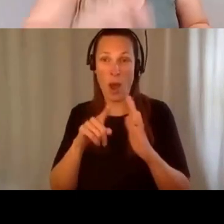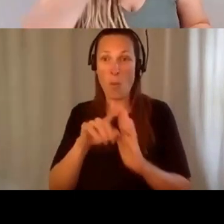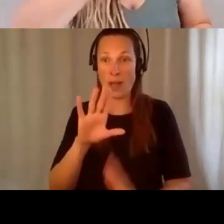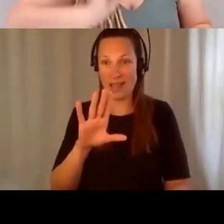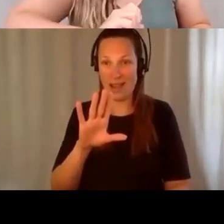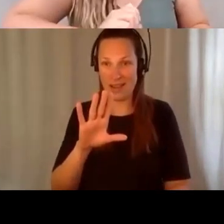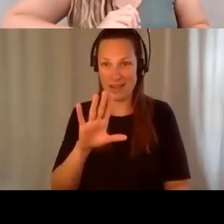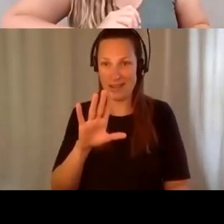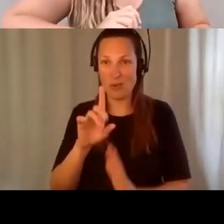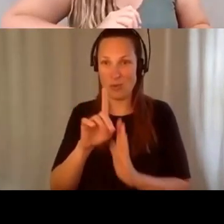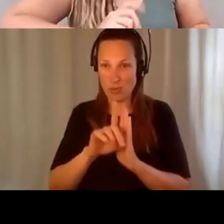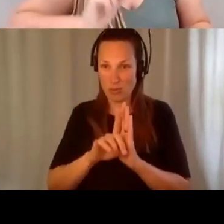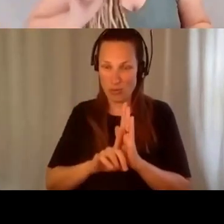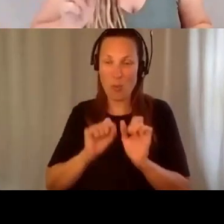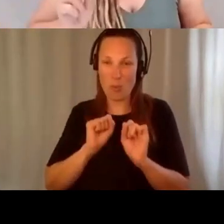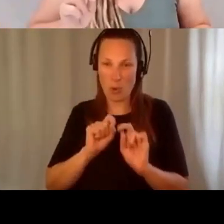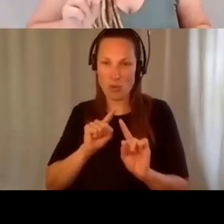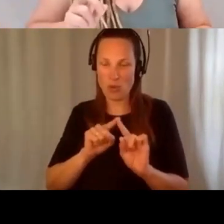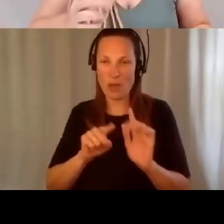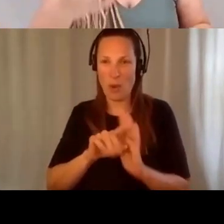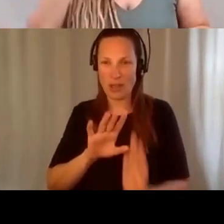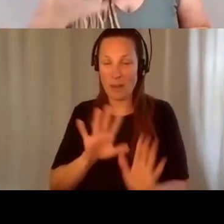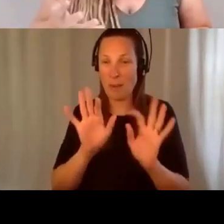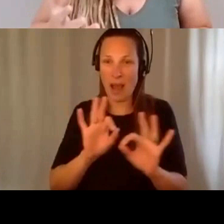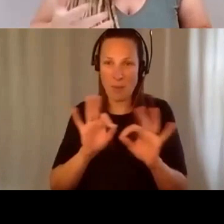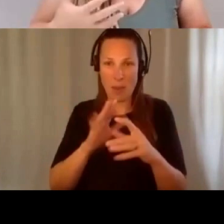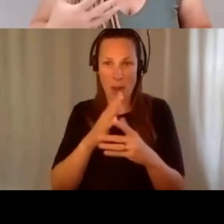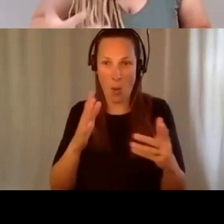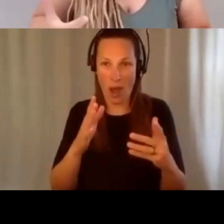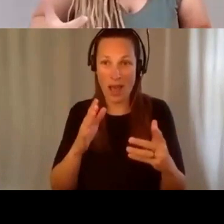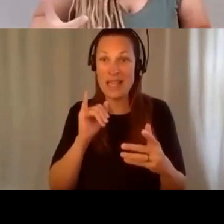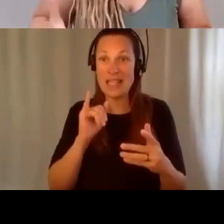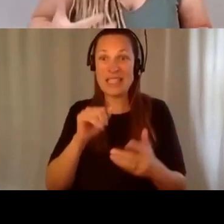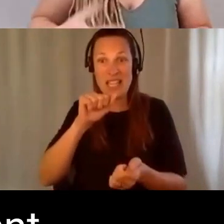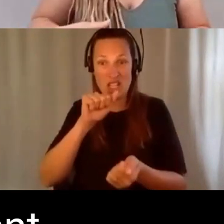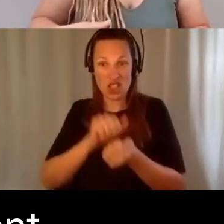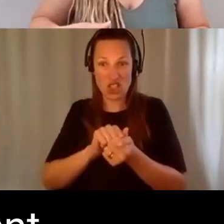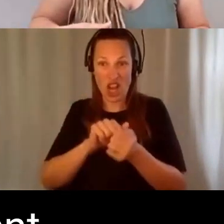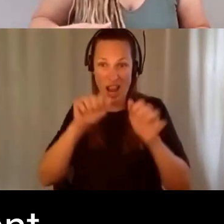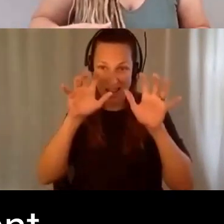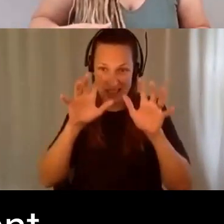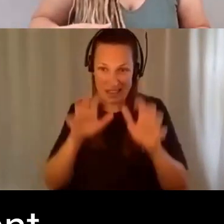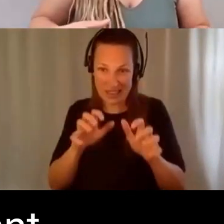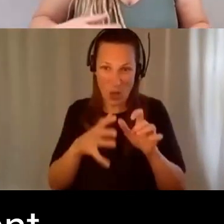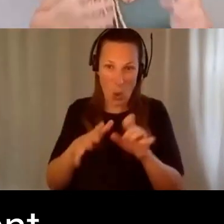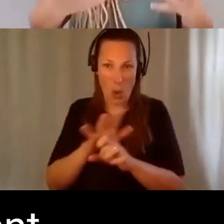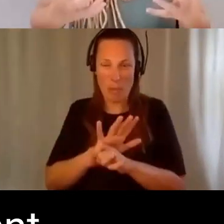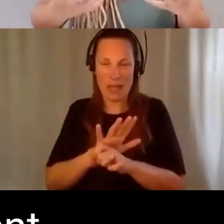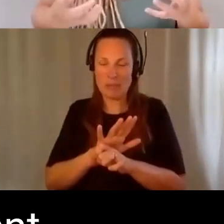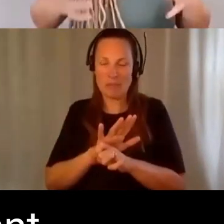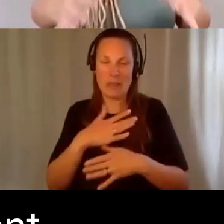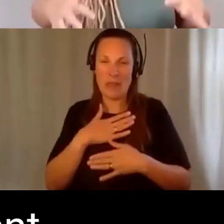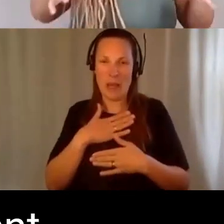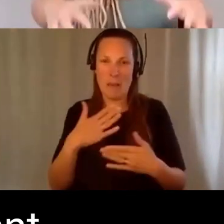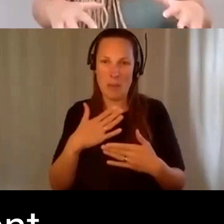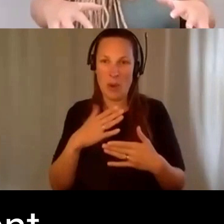Celsius. Puis, important à savoir, ils ne vont pas résister au gel. Donc, lorsque le